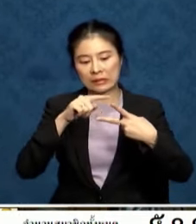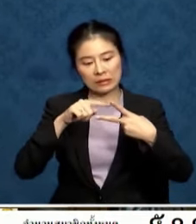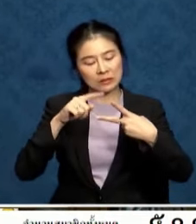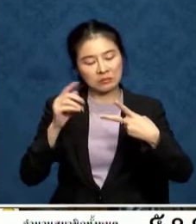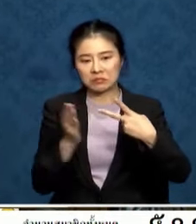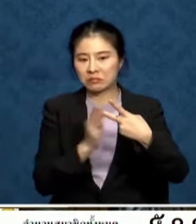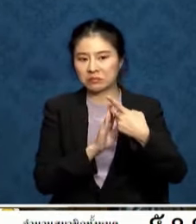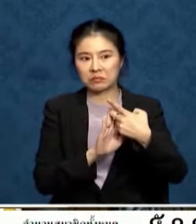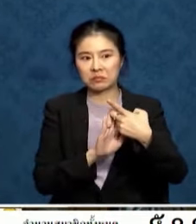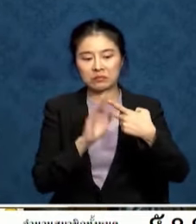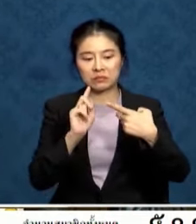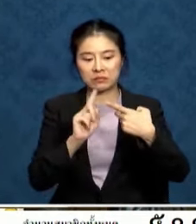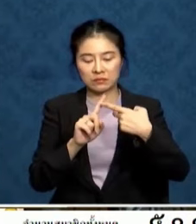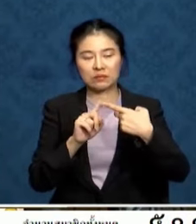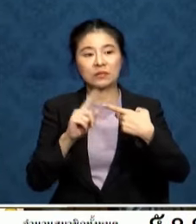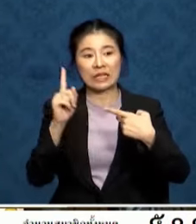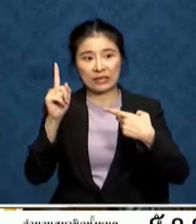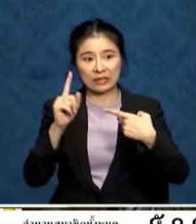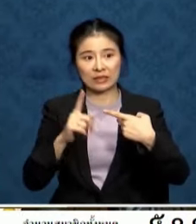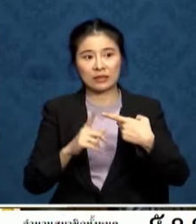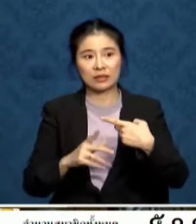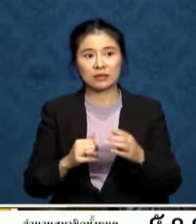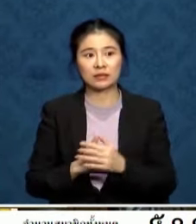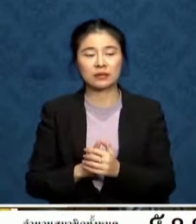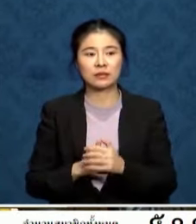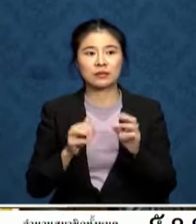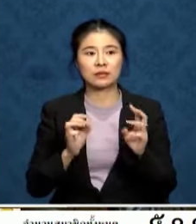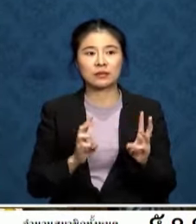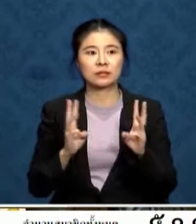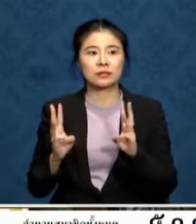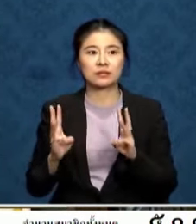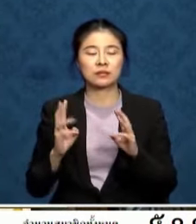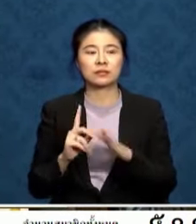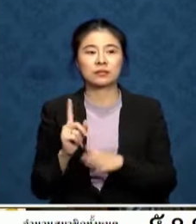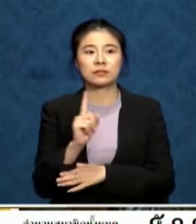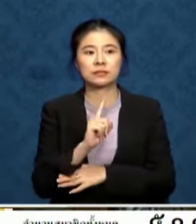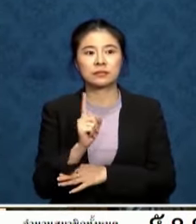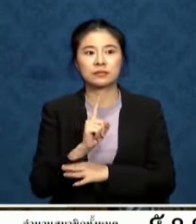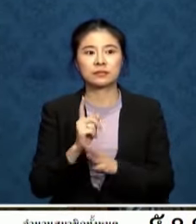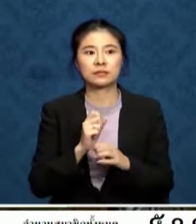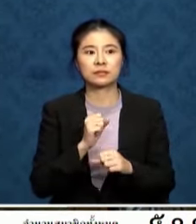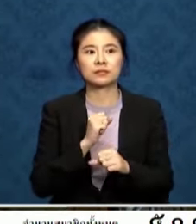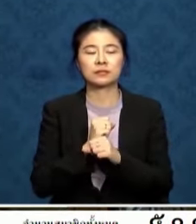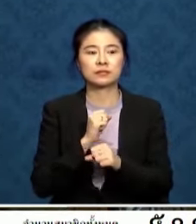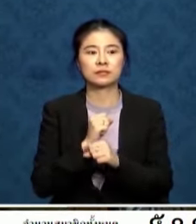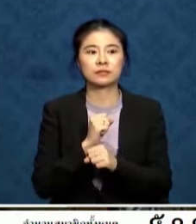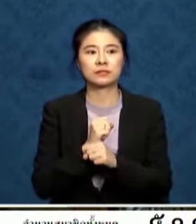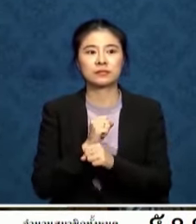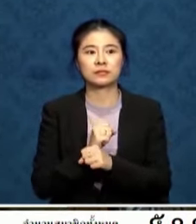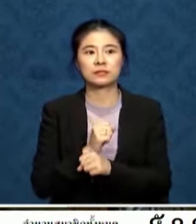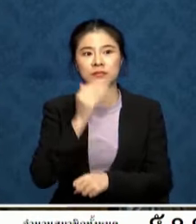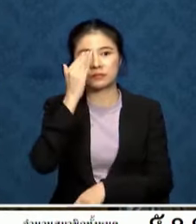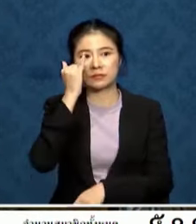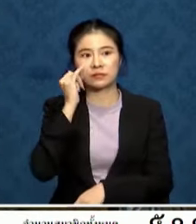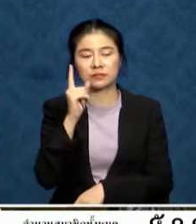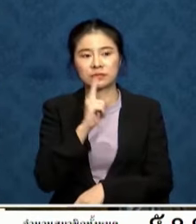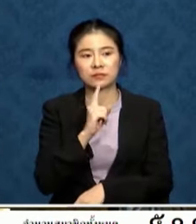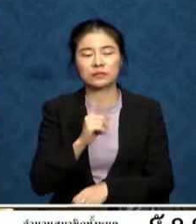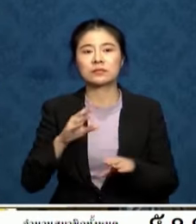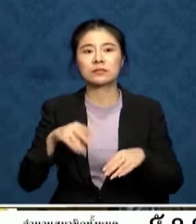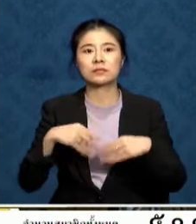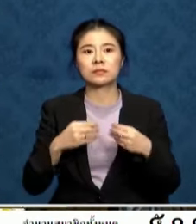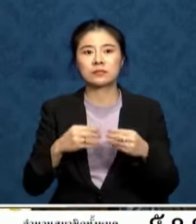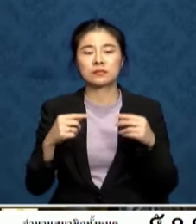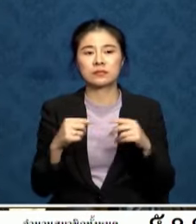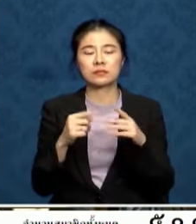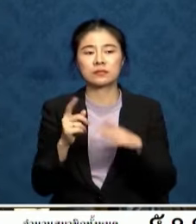นเกณฑ์ชั้นบนผมก็ได้อธิบายไปในตั้งแต่ตอนแรกว่าเกณฑ์ชั้นบนที่ตั้งเอาไว้เนี่ยเพียงเพื่อต้องการ